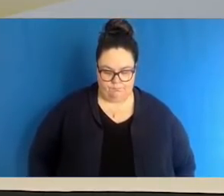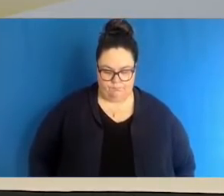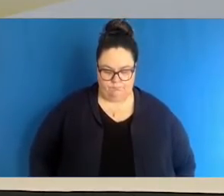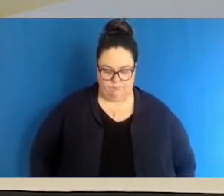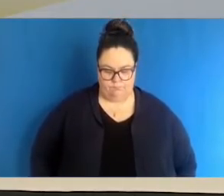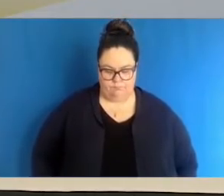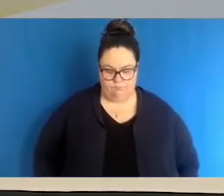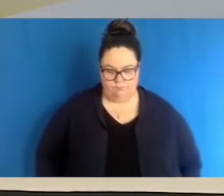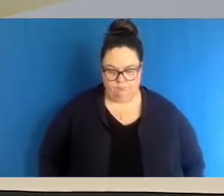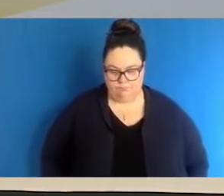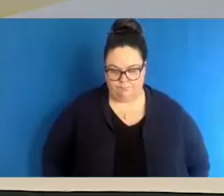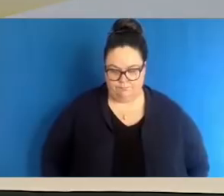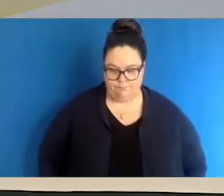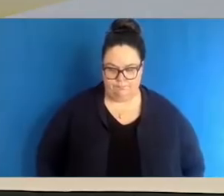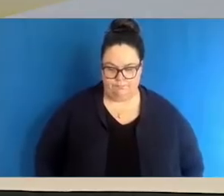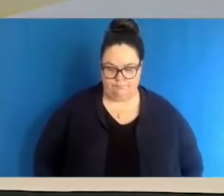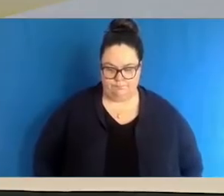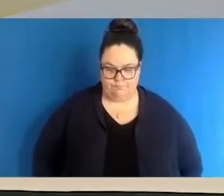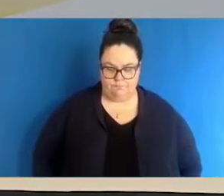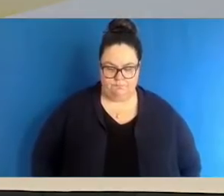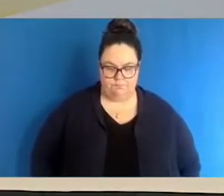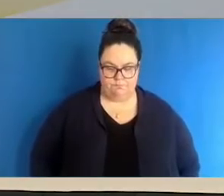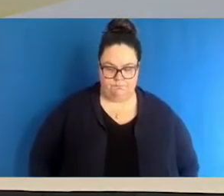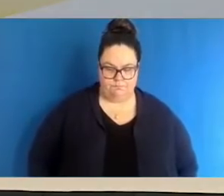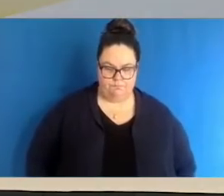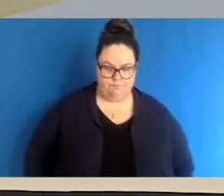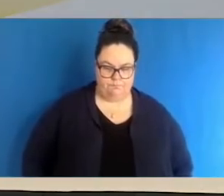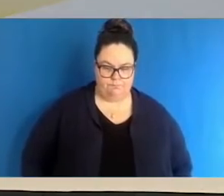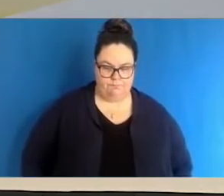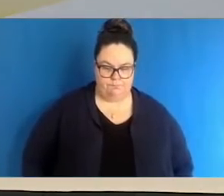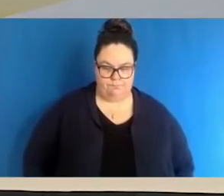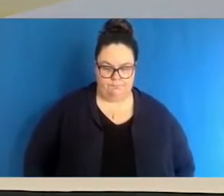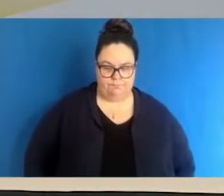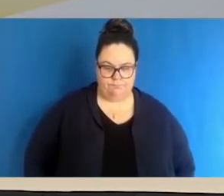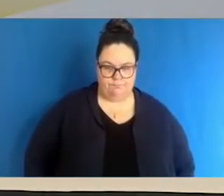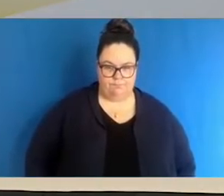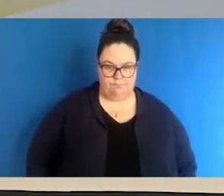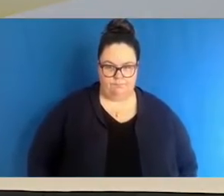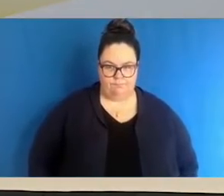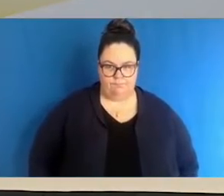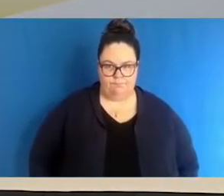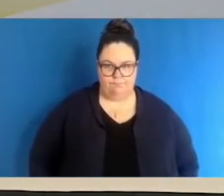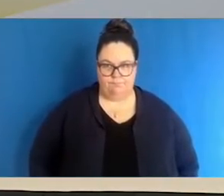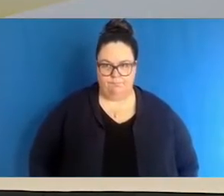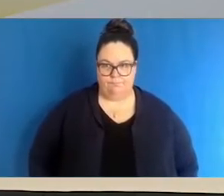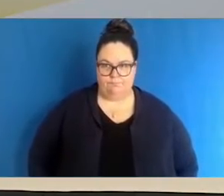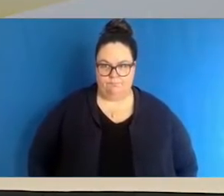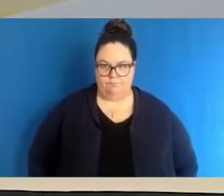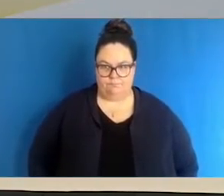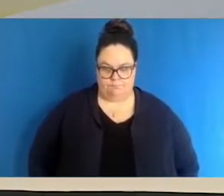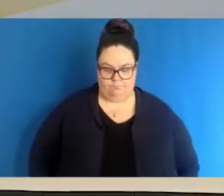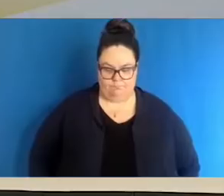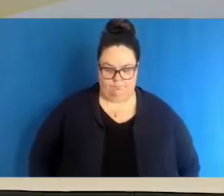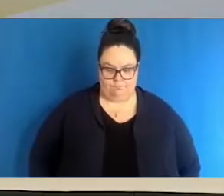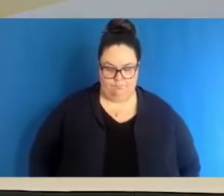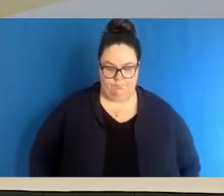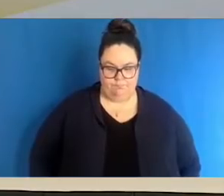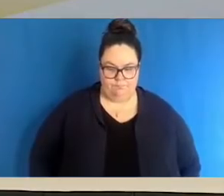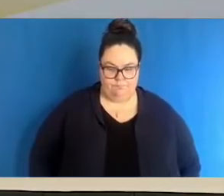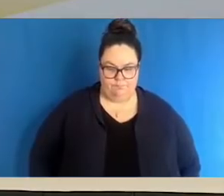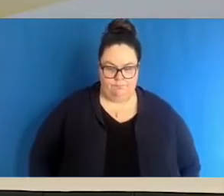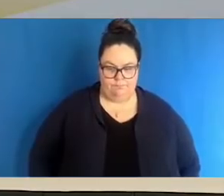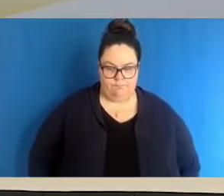soient vaccinés 2 fois et puis avoir 2 semaines après, avant de voyager. Quand ils sont